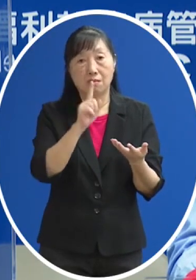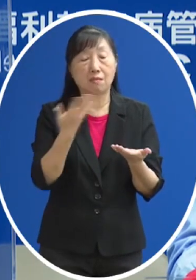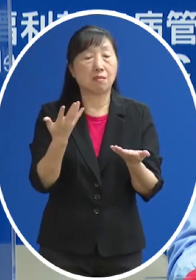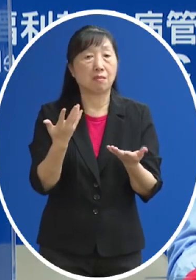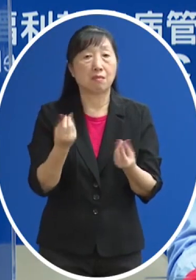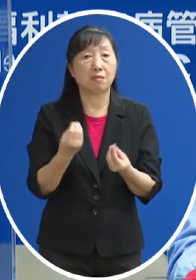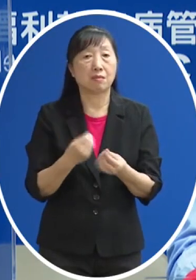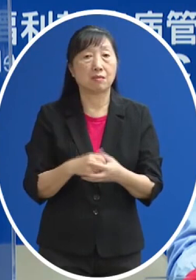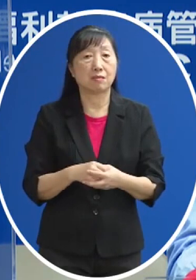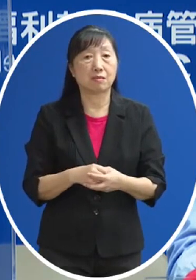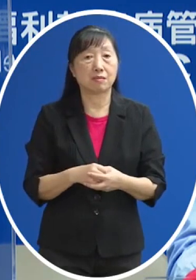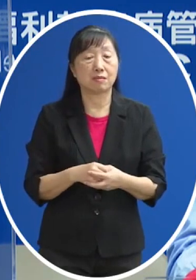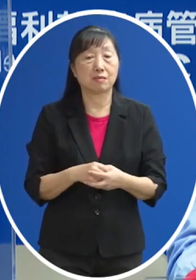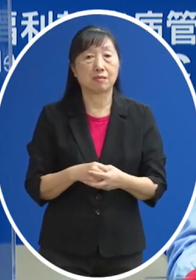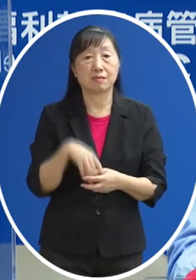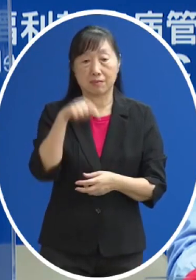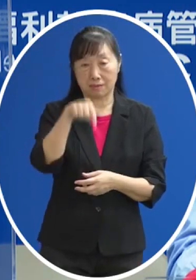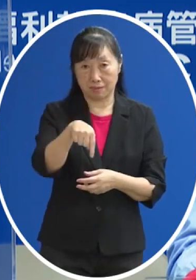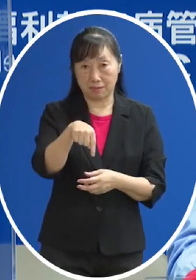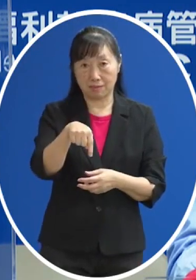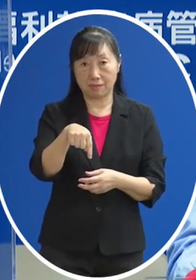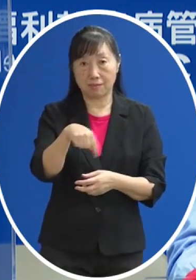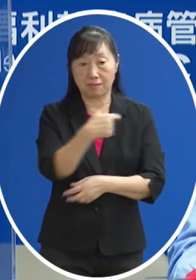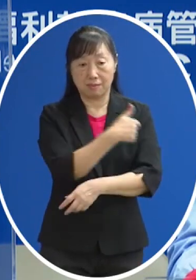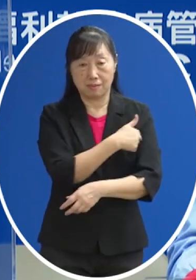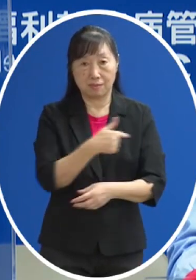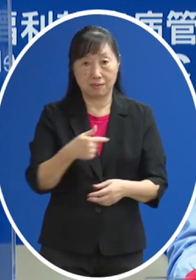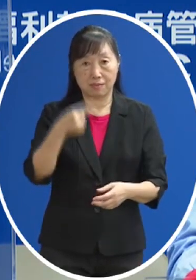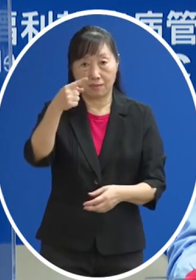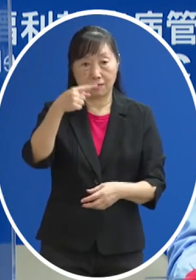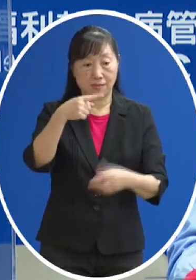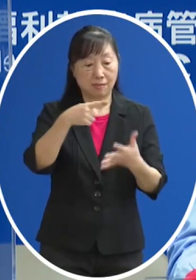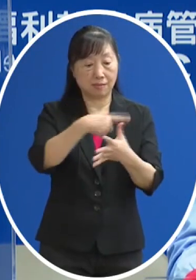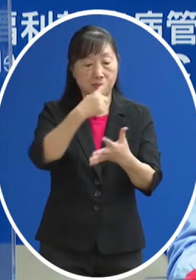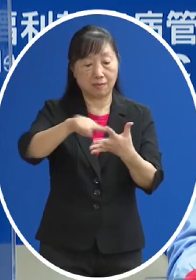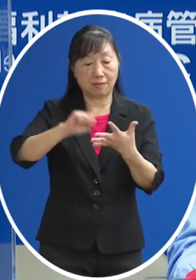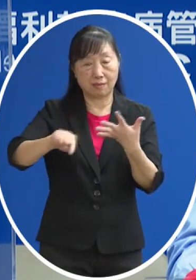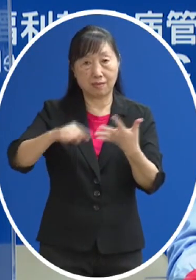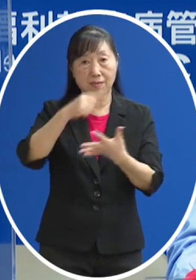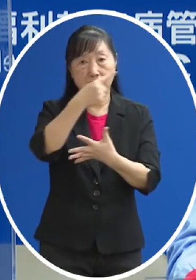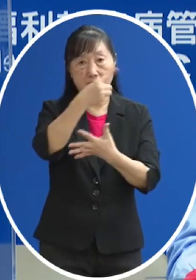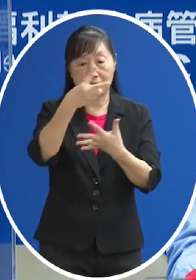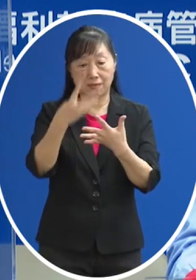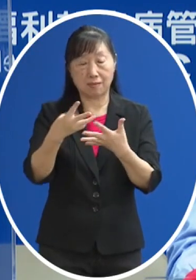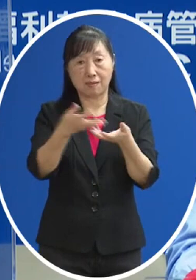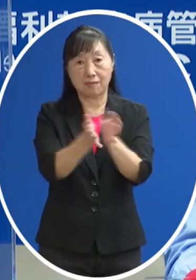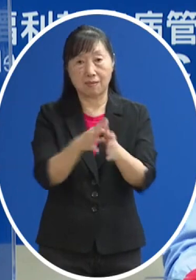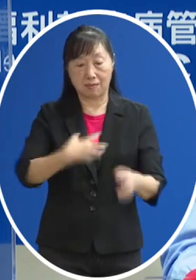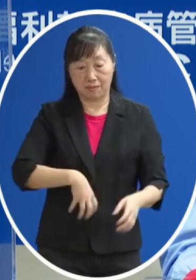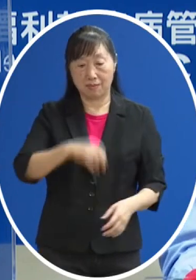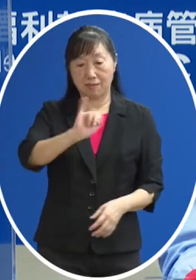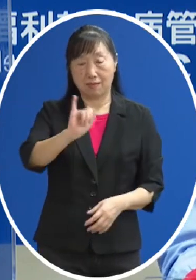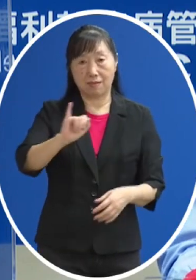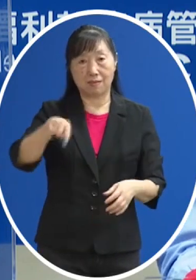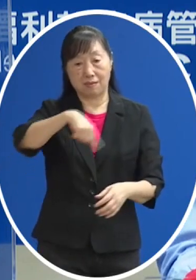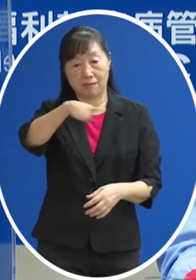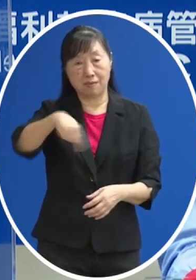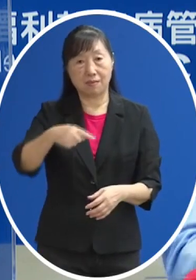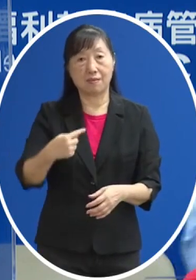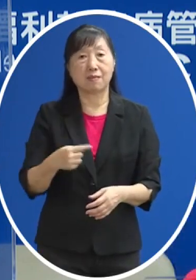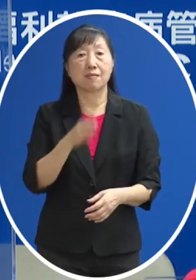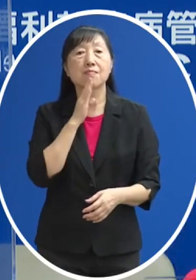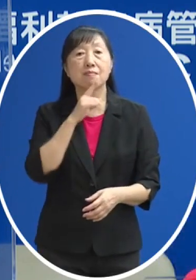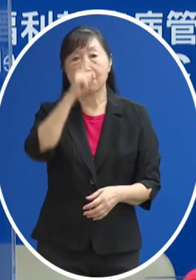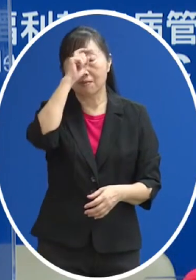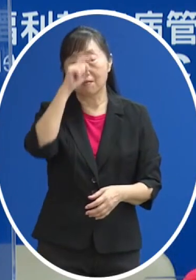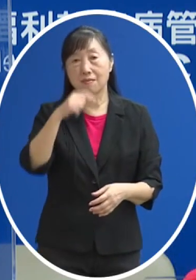奇，那大致上我们在打1、2、3类，然后加上孕妇的第二剂，这是我们